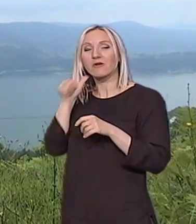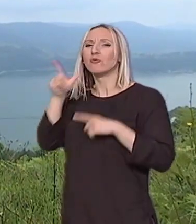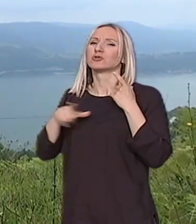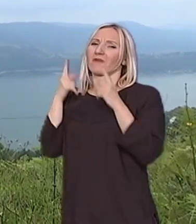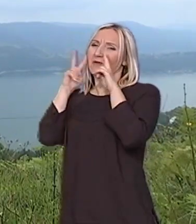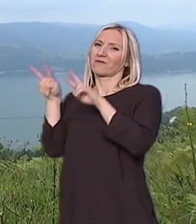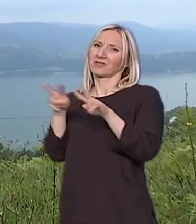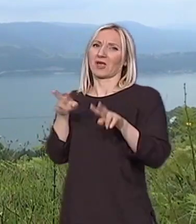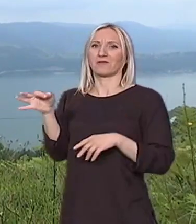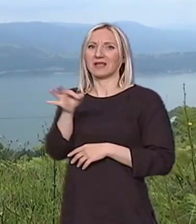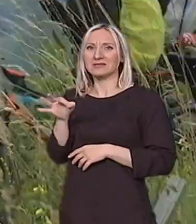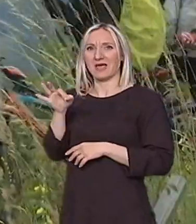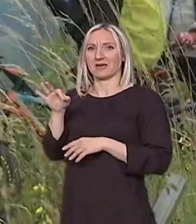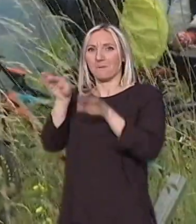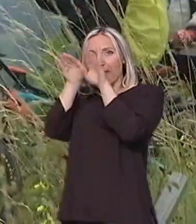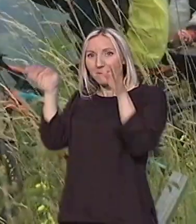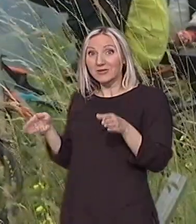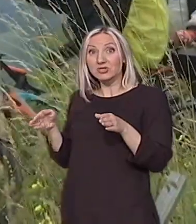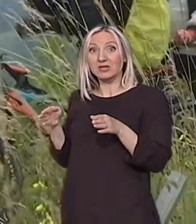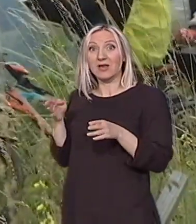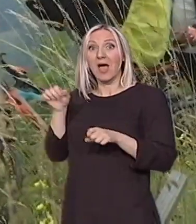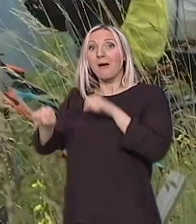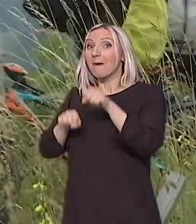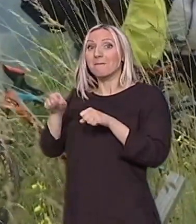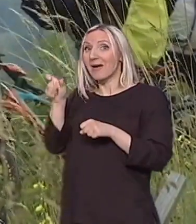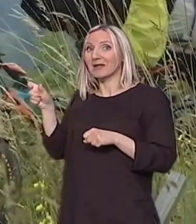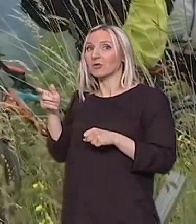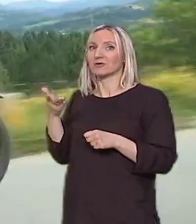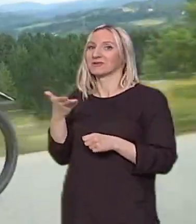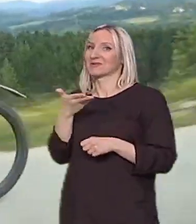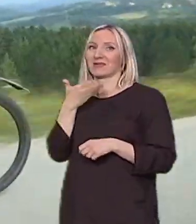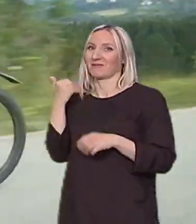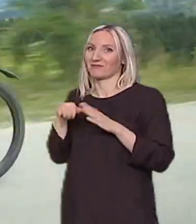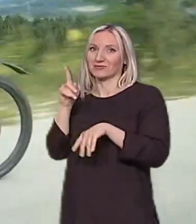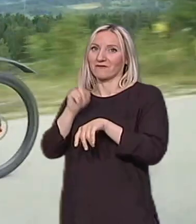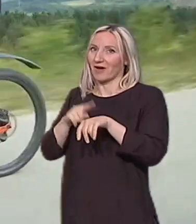Vidikovcima, jezerima i u pećinama, maratonci nisu imali vremena ni snage.